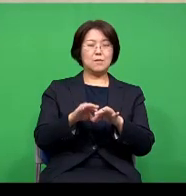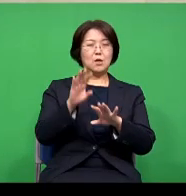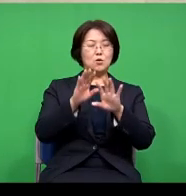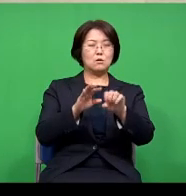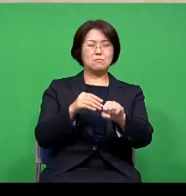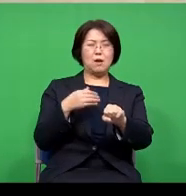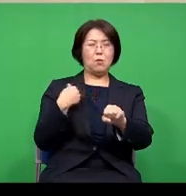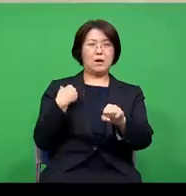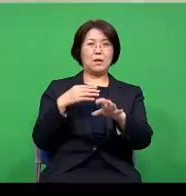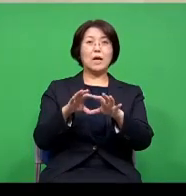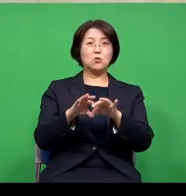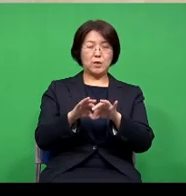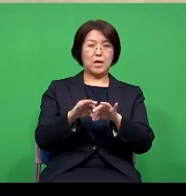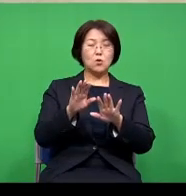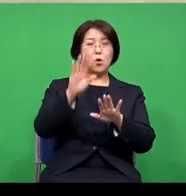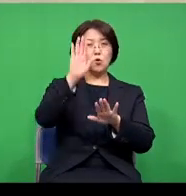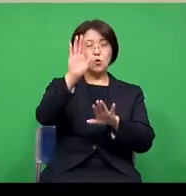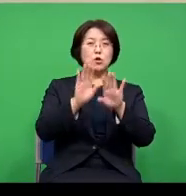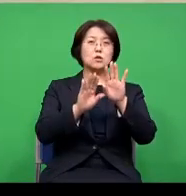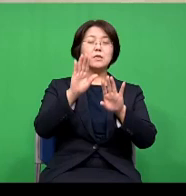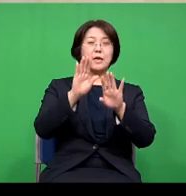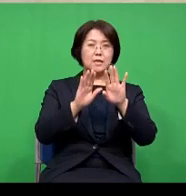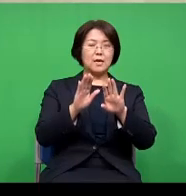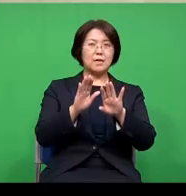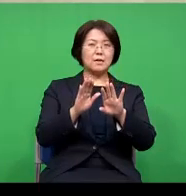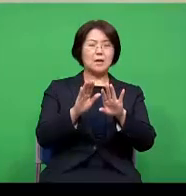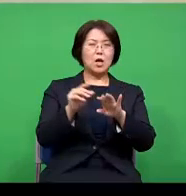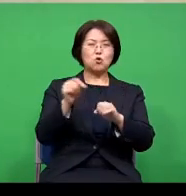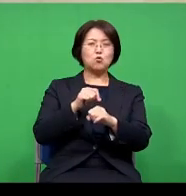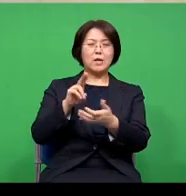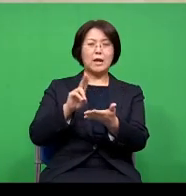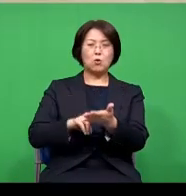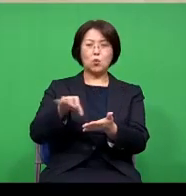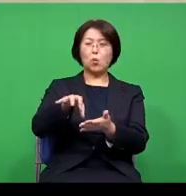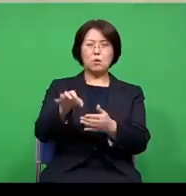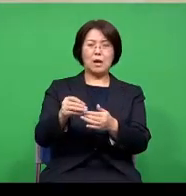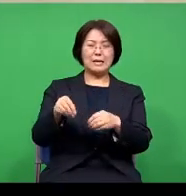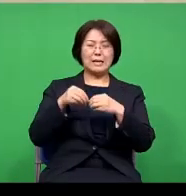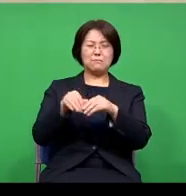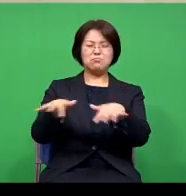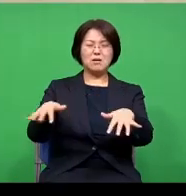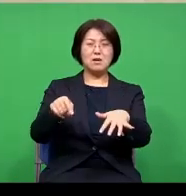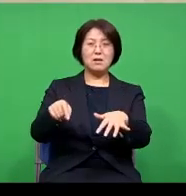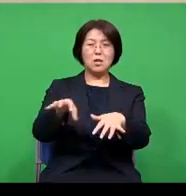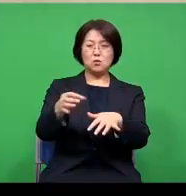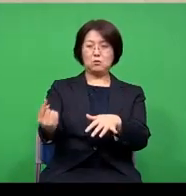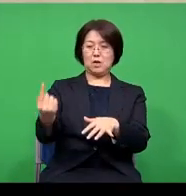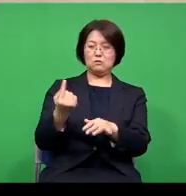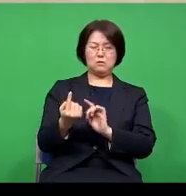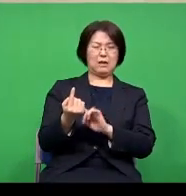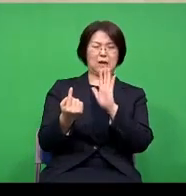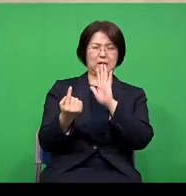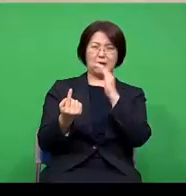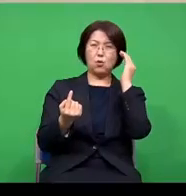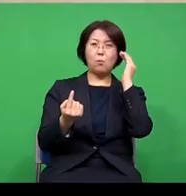今後の事態によってよほど極端にね、特定のところがすごく感染が多いと、そういうところから来ていただくとど